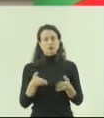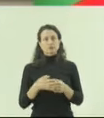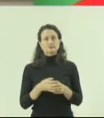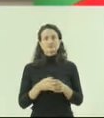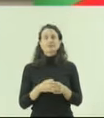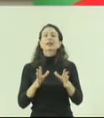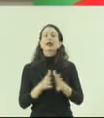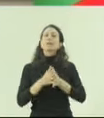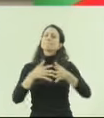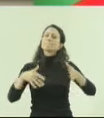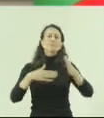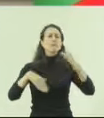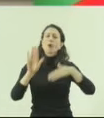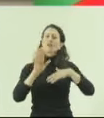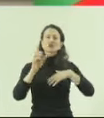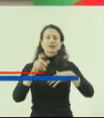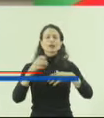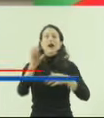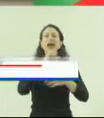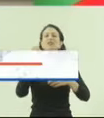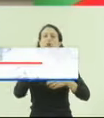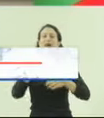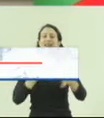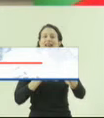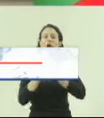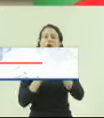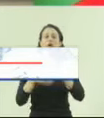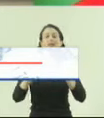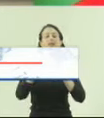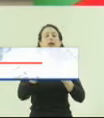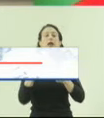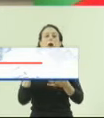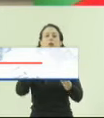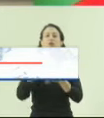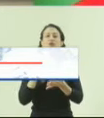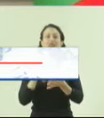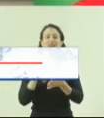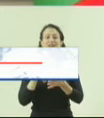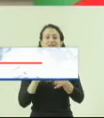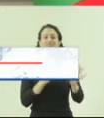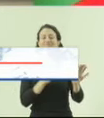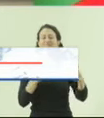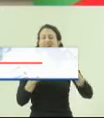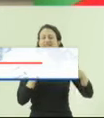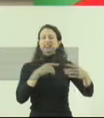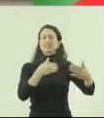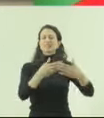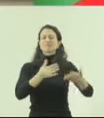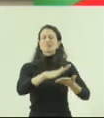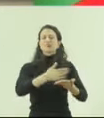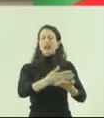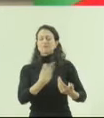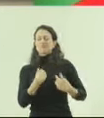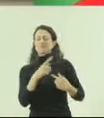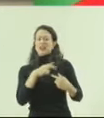позиции, които аз категорично не споделям. предпочитам да защитавам тези, които за мен изразяват националния суверенитет